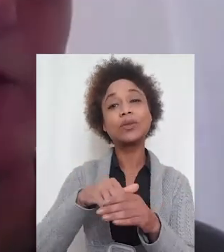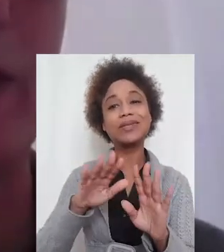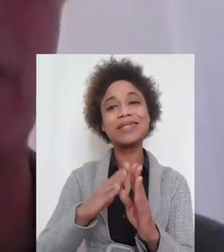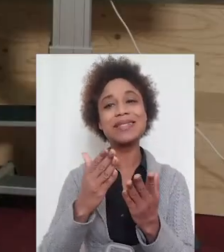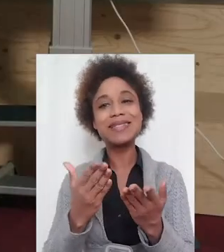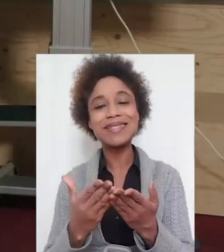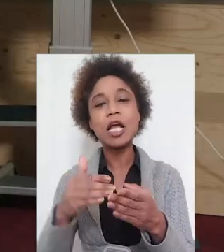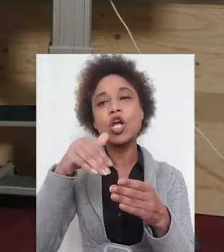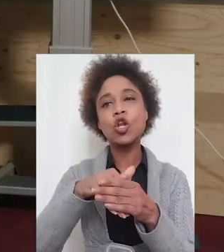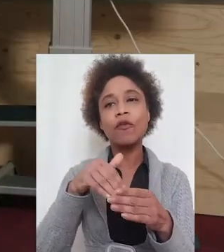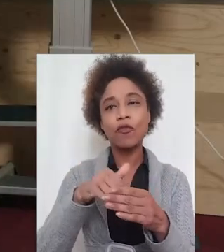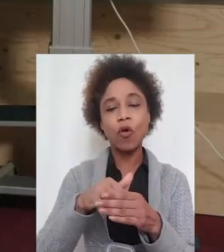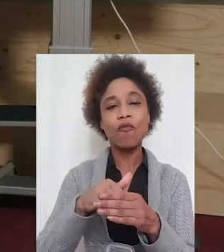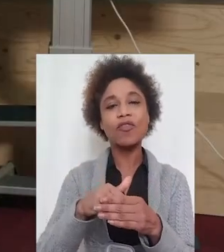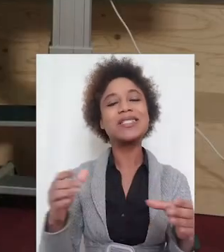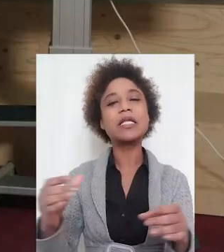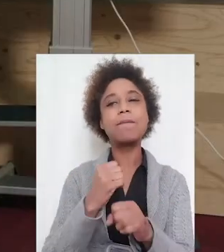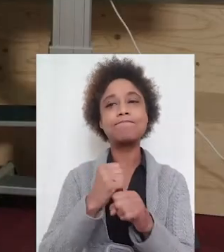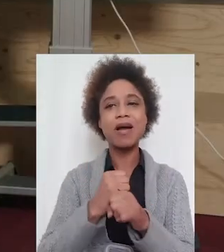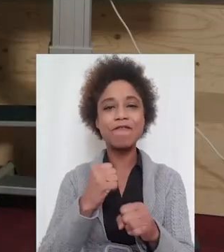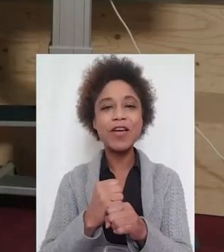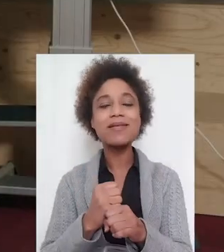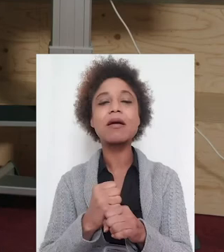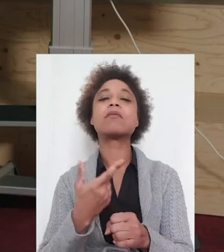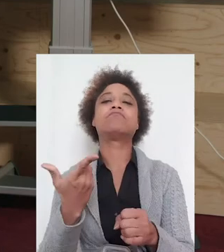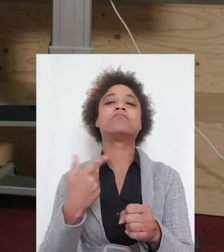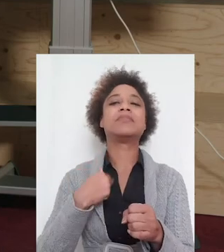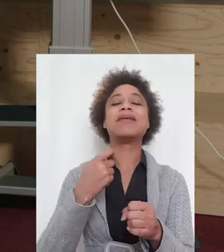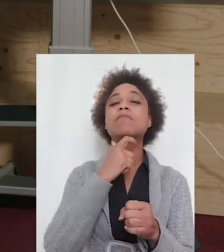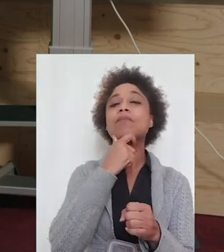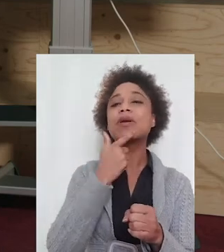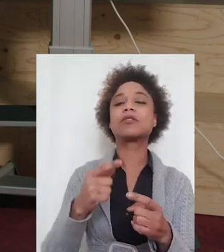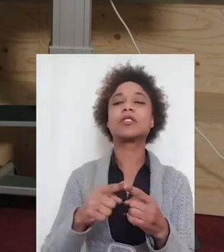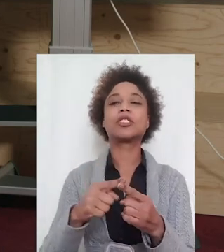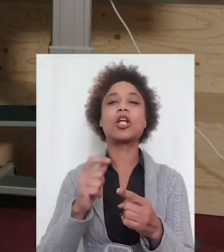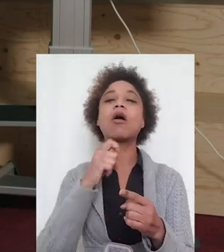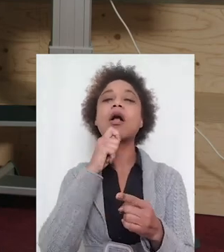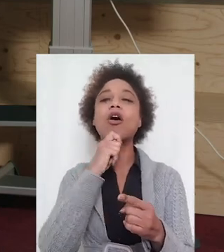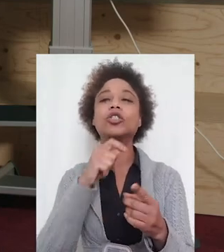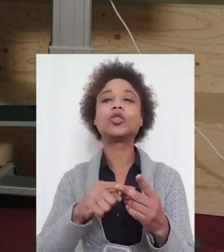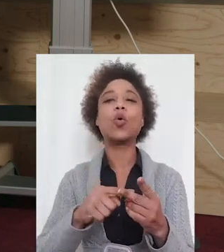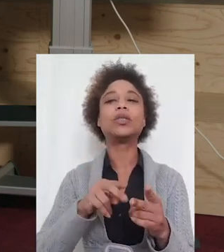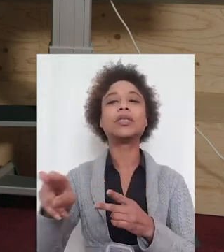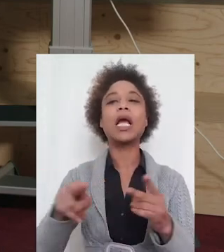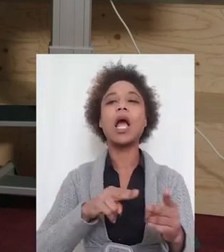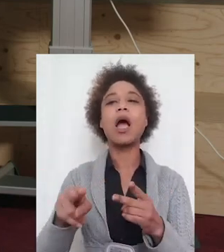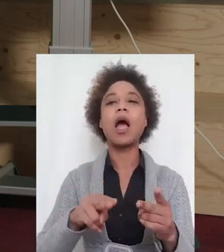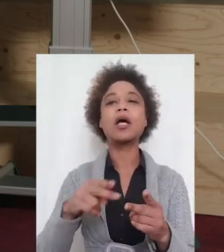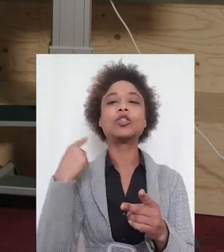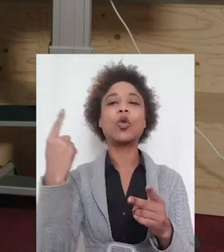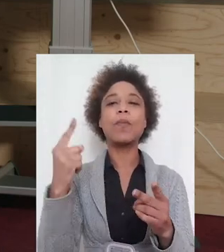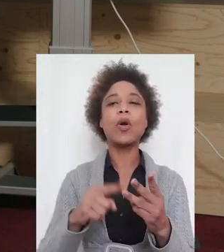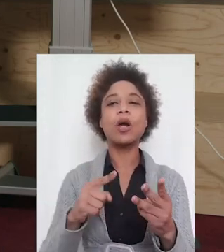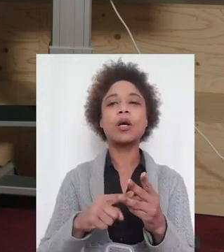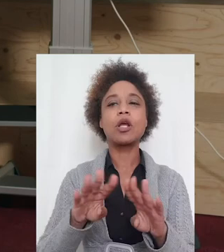in samenwerking met het LKCA, de British Council, Theater Stilburg en het Fonds Podiumkunsten.